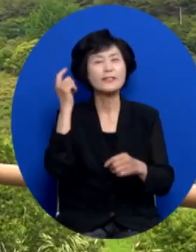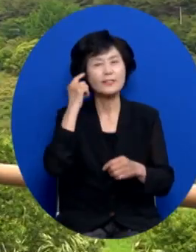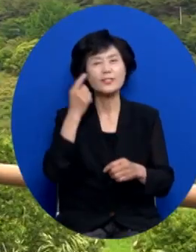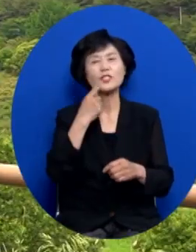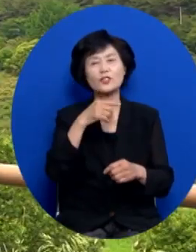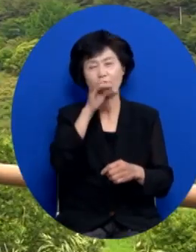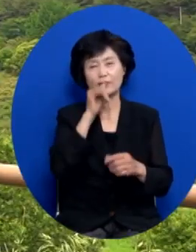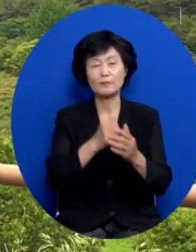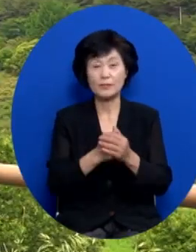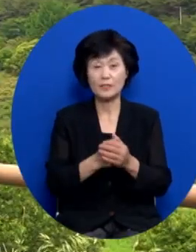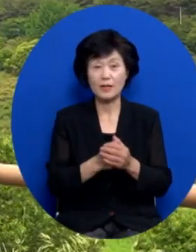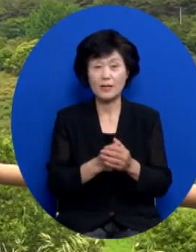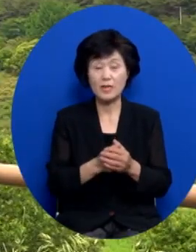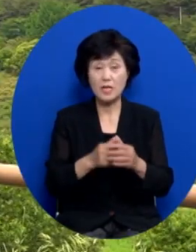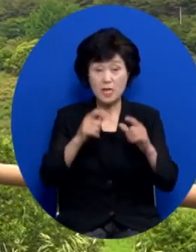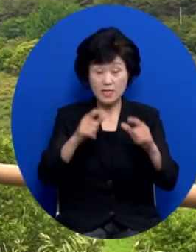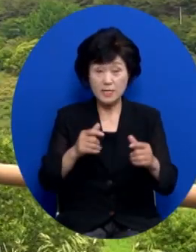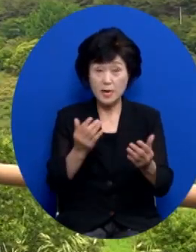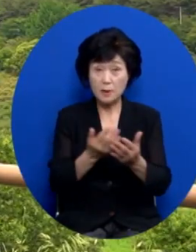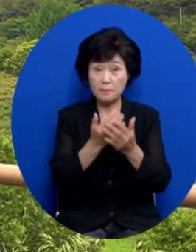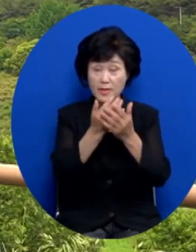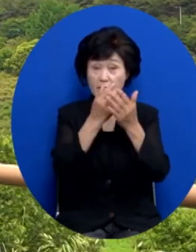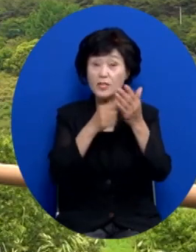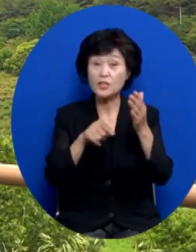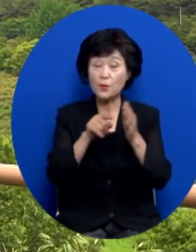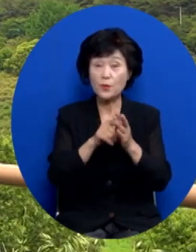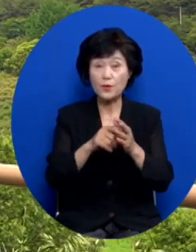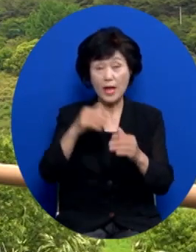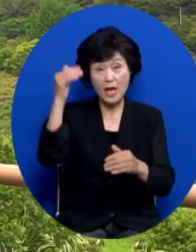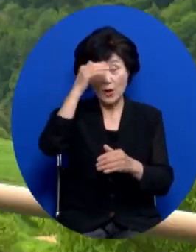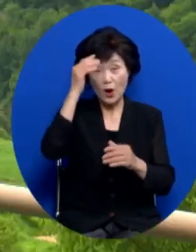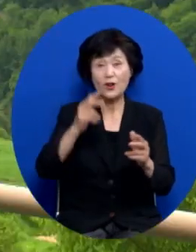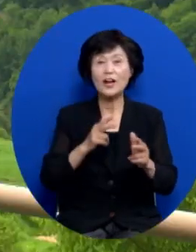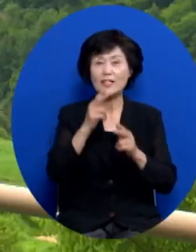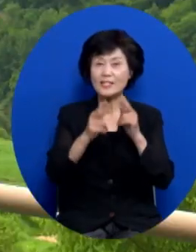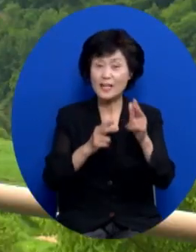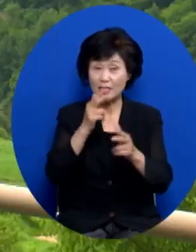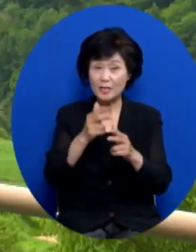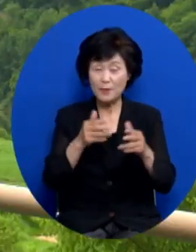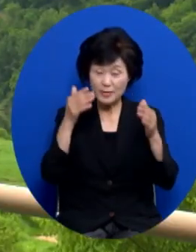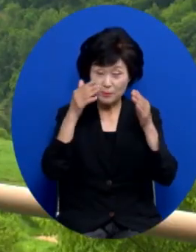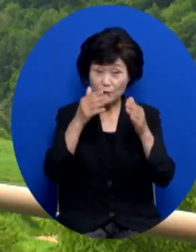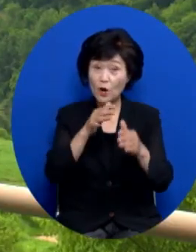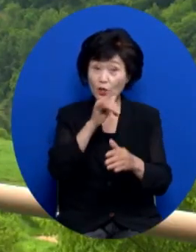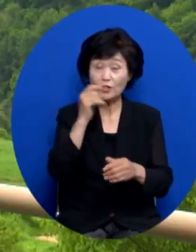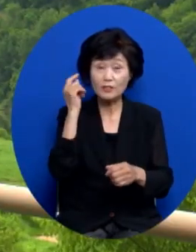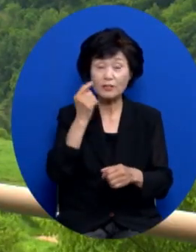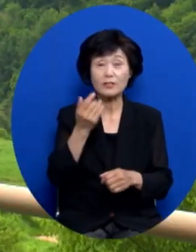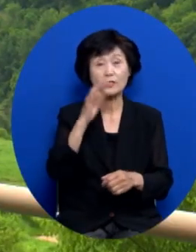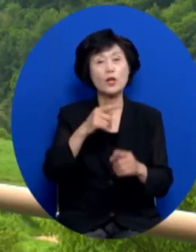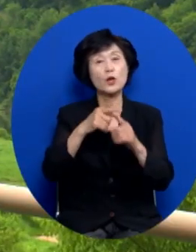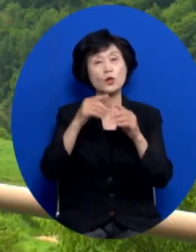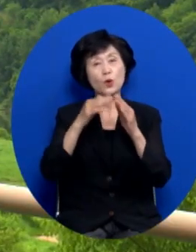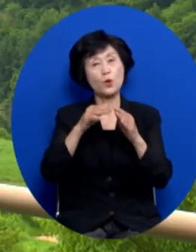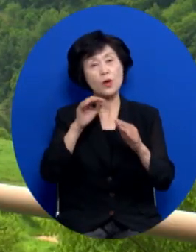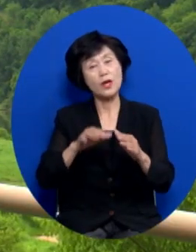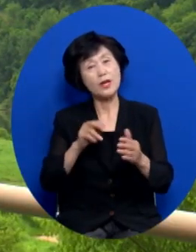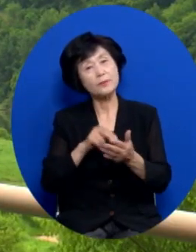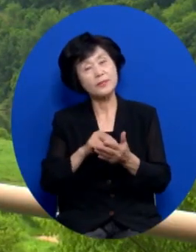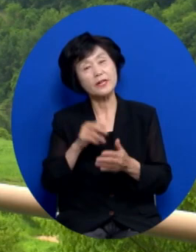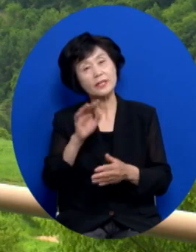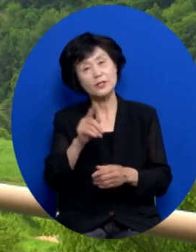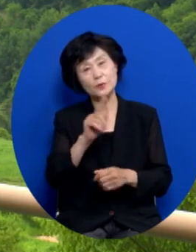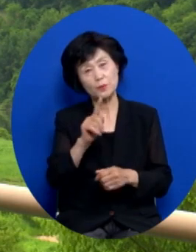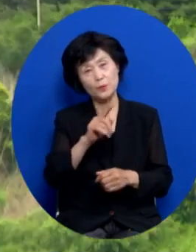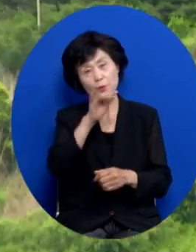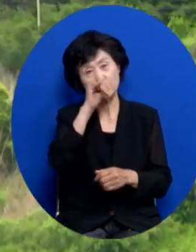발전을 위해 구례군에서는 관광산업 인프라 개척에 전력을 다하는 모습인데요. 지역교계에서는 해당 사안에 대해 어떤 방안을 제시할